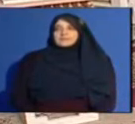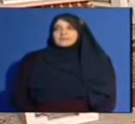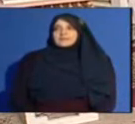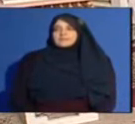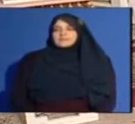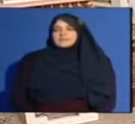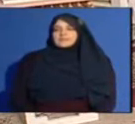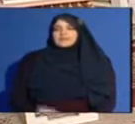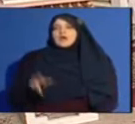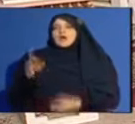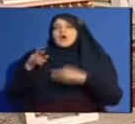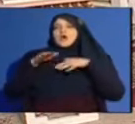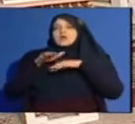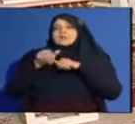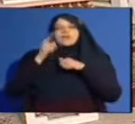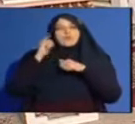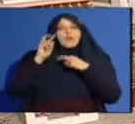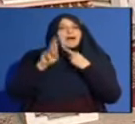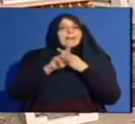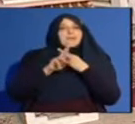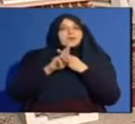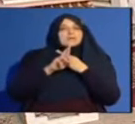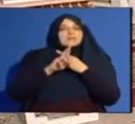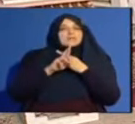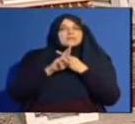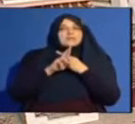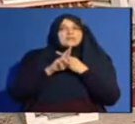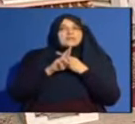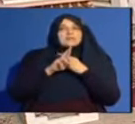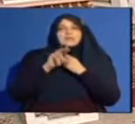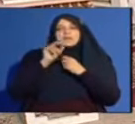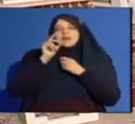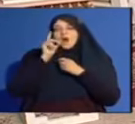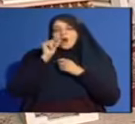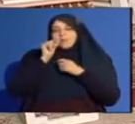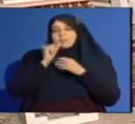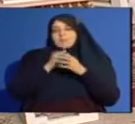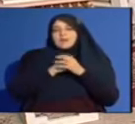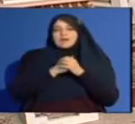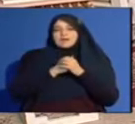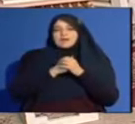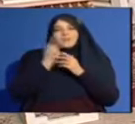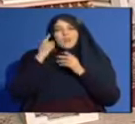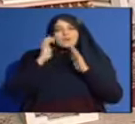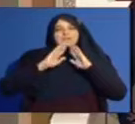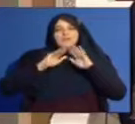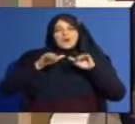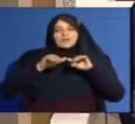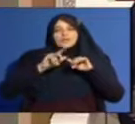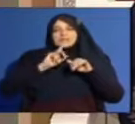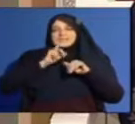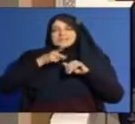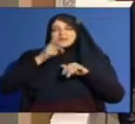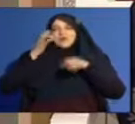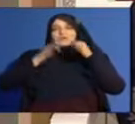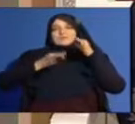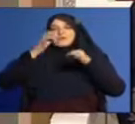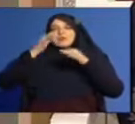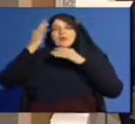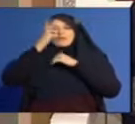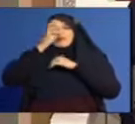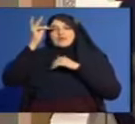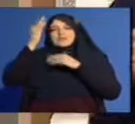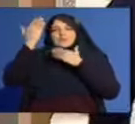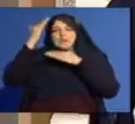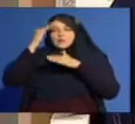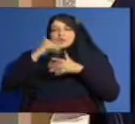بالنسبة للحكم الذي صادر في المحكمة الجزائرية لا يخالف أن يخالف الحكم الصادر